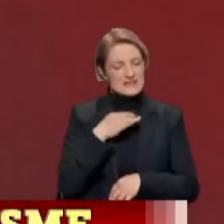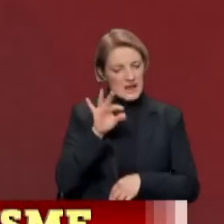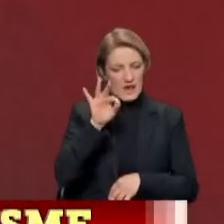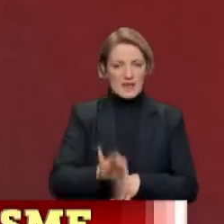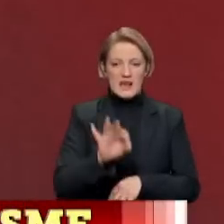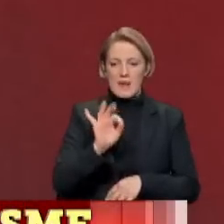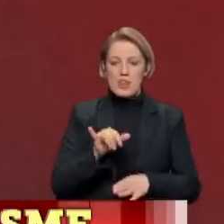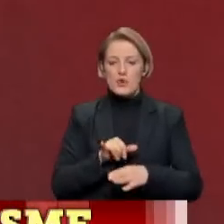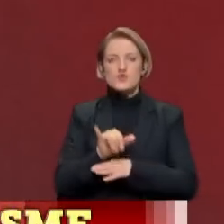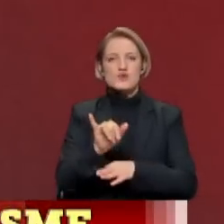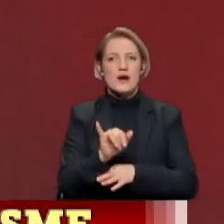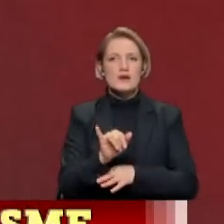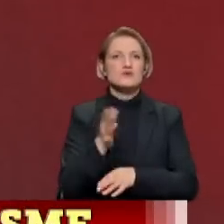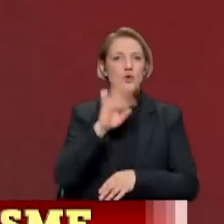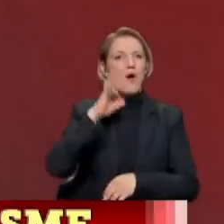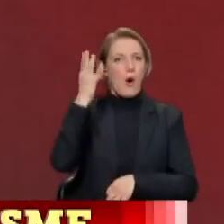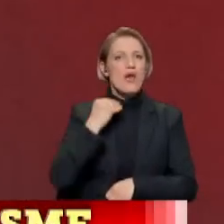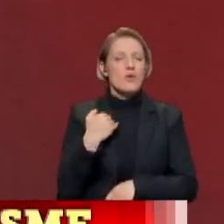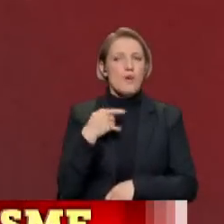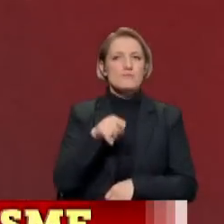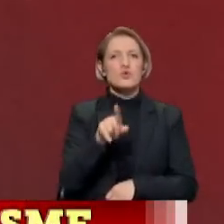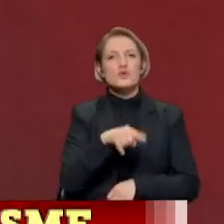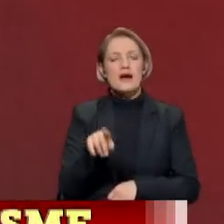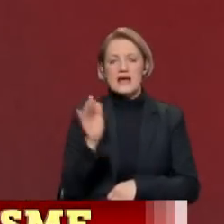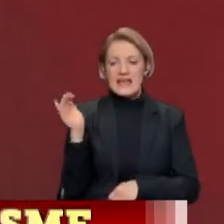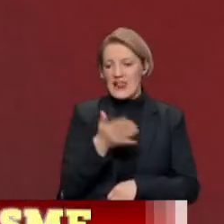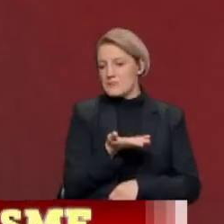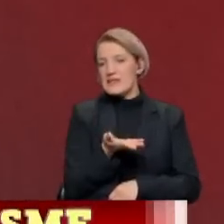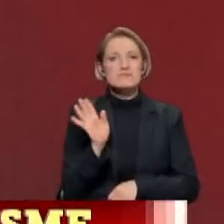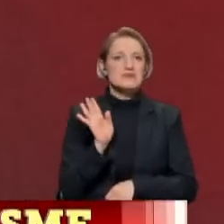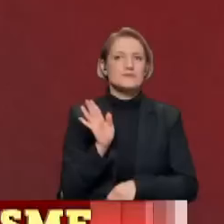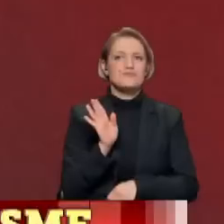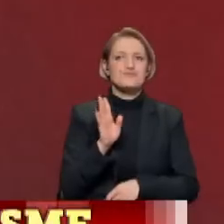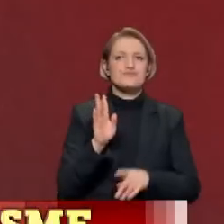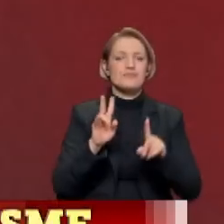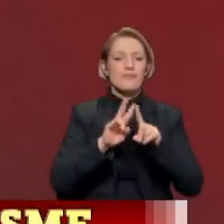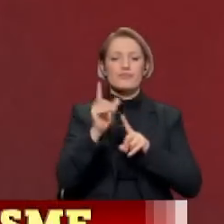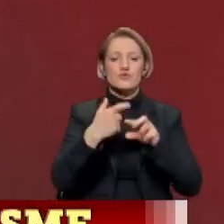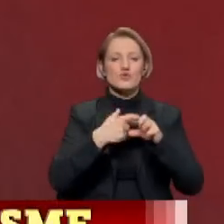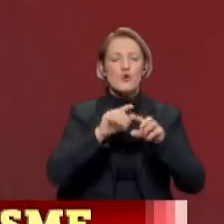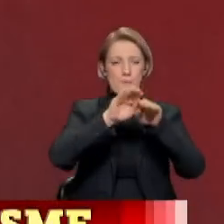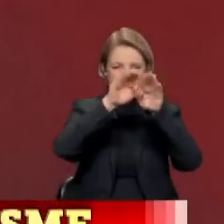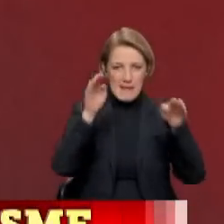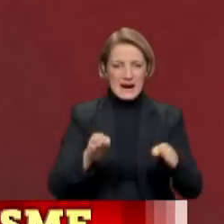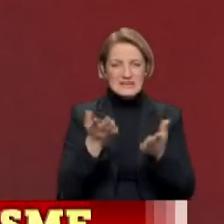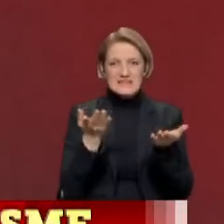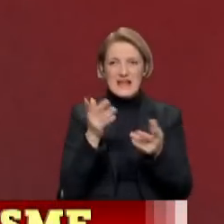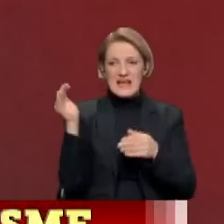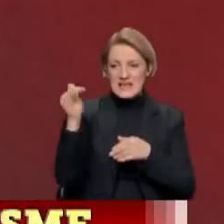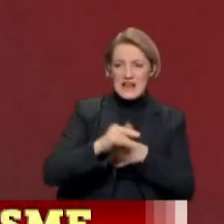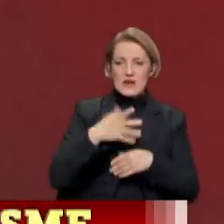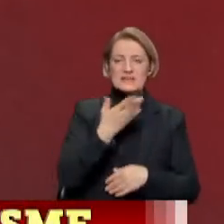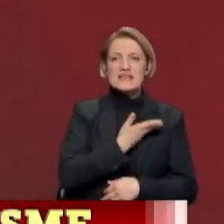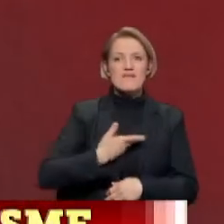hemen uçağa geçtik. Daha sonra öğreniyoruz ki bunların gelip gitmesi hani Nur Mağarası'ndaydı ya, değil mi? Ya. Hani geliyorlar